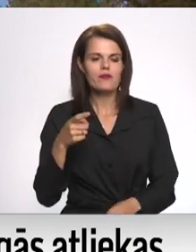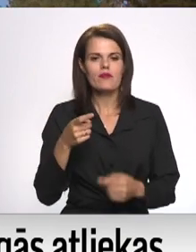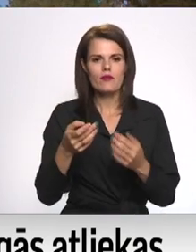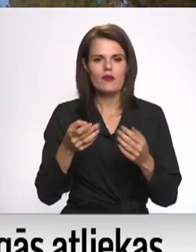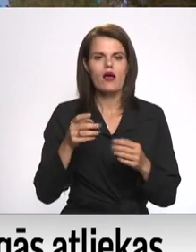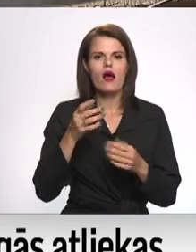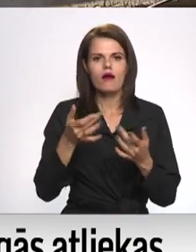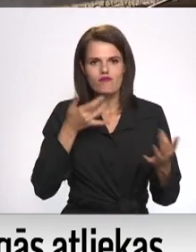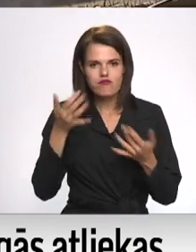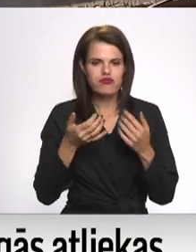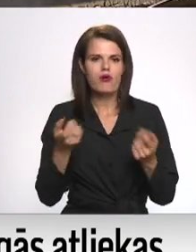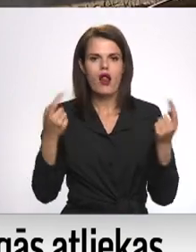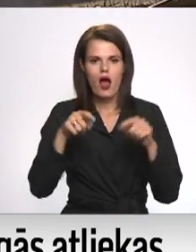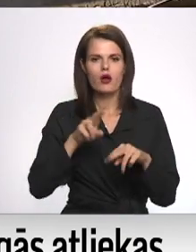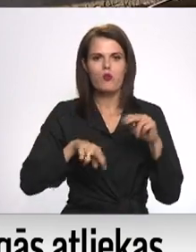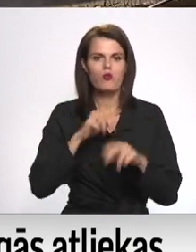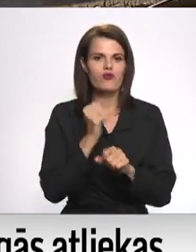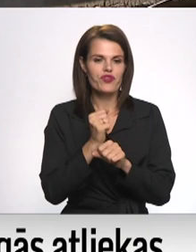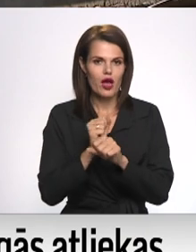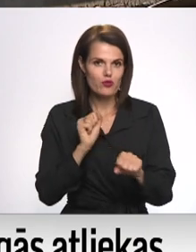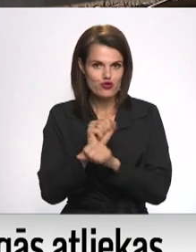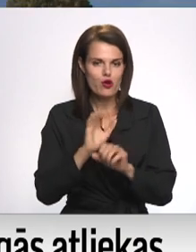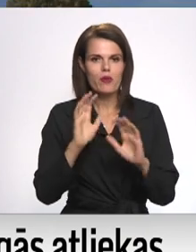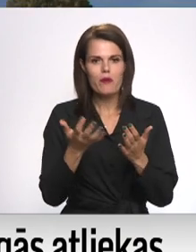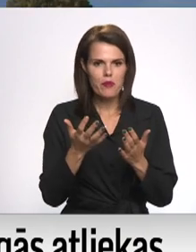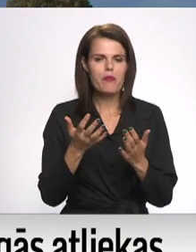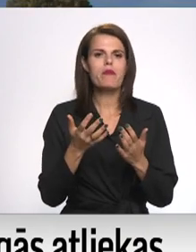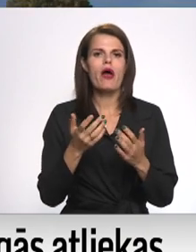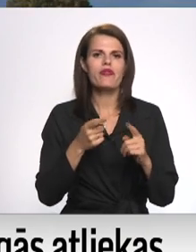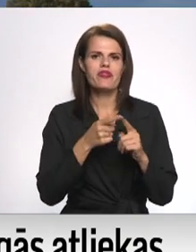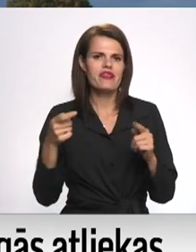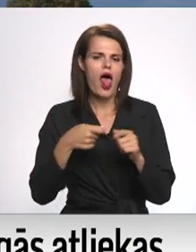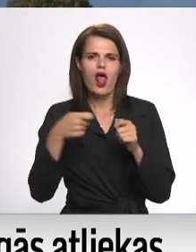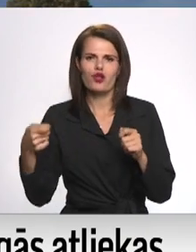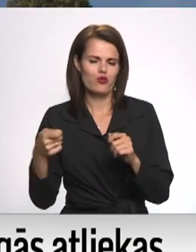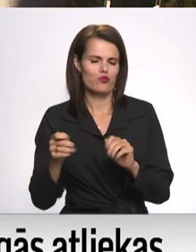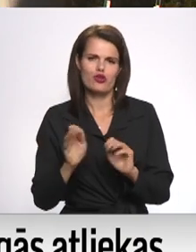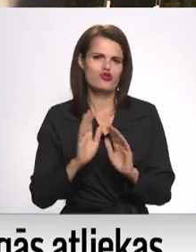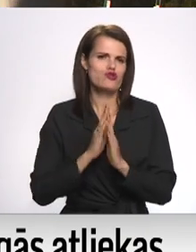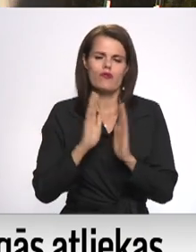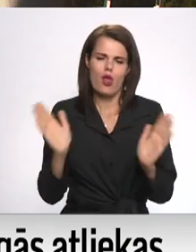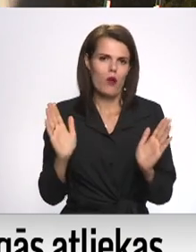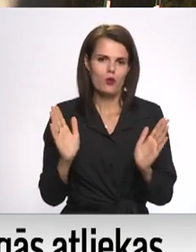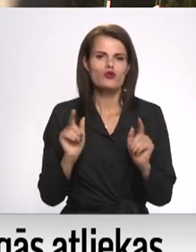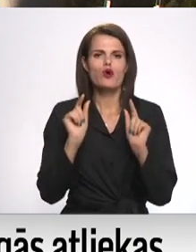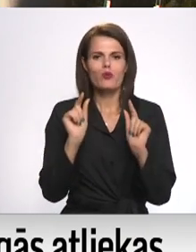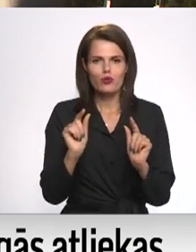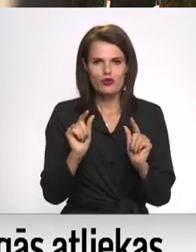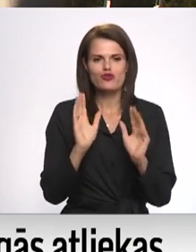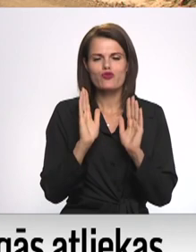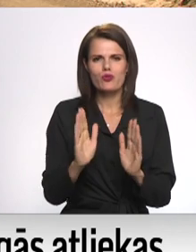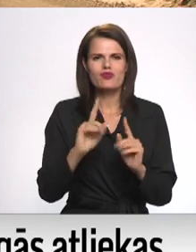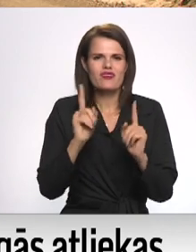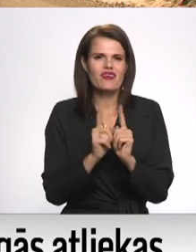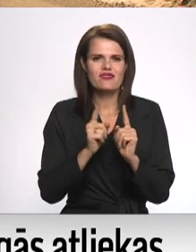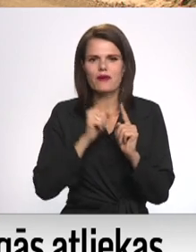tiek apturēti, bet Rīgas domes pārstāvji apgalvo būtisku ietekmi uz būvdarbu termiņiem tas neatstāšot. Tas ietekmēs uz ļoti